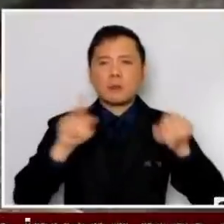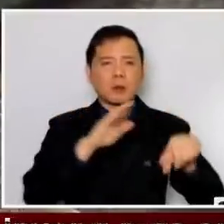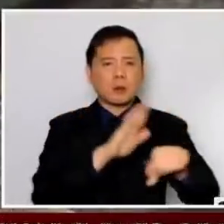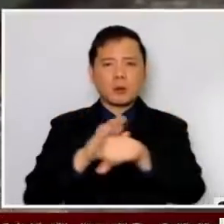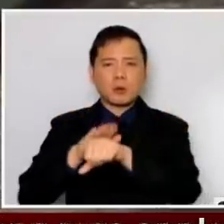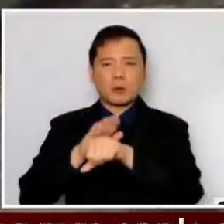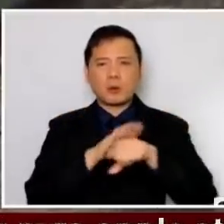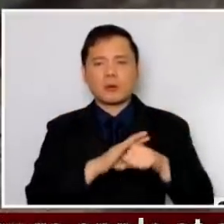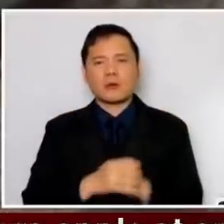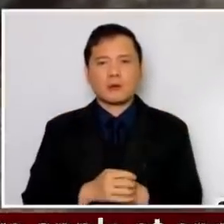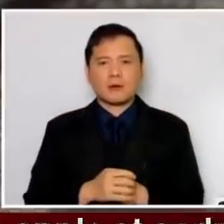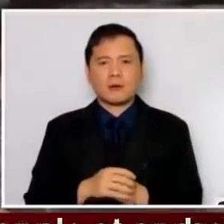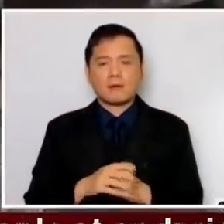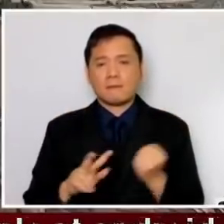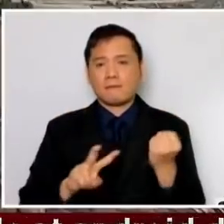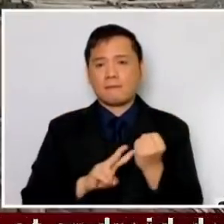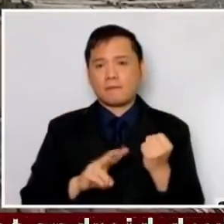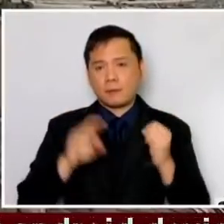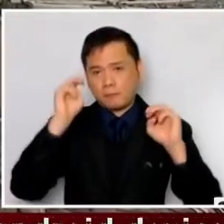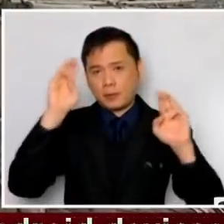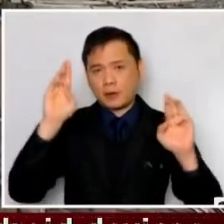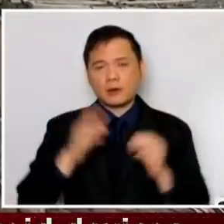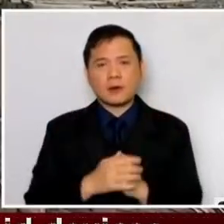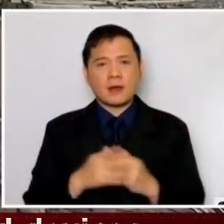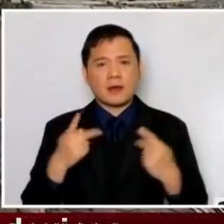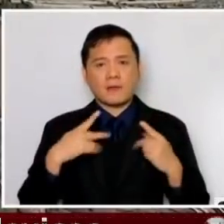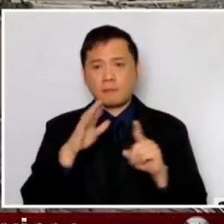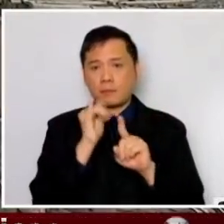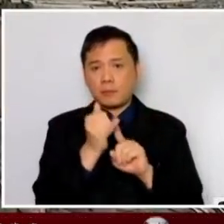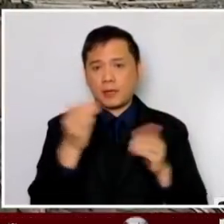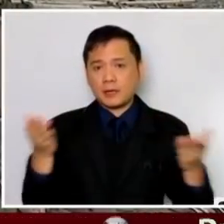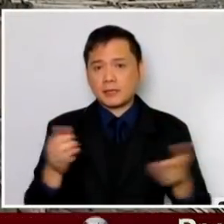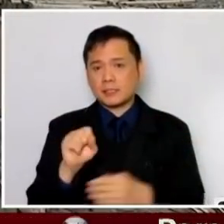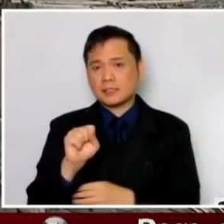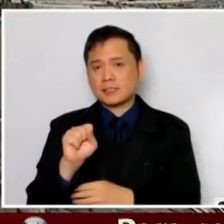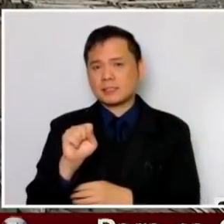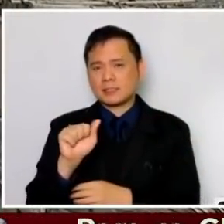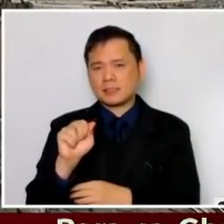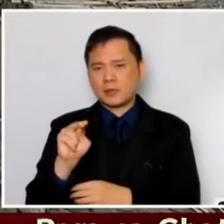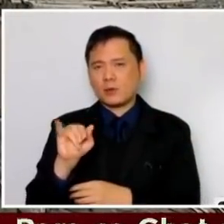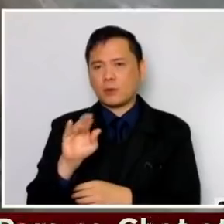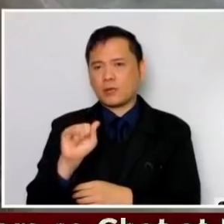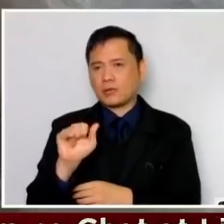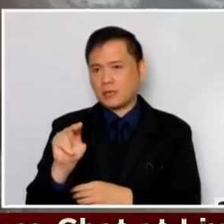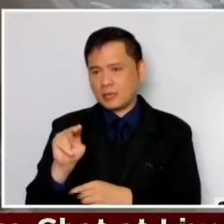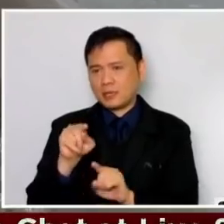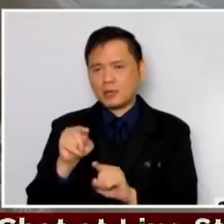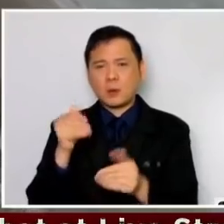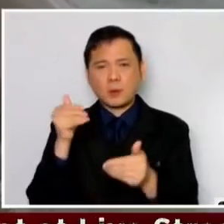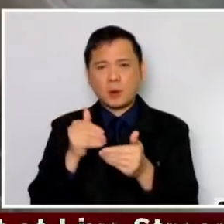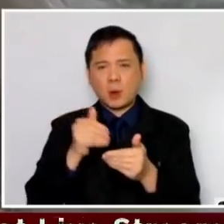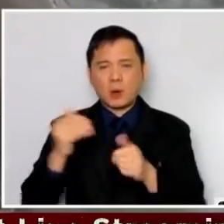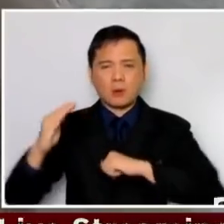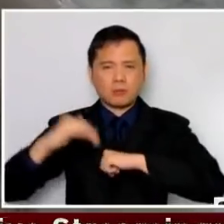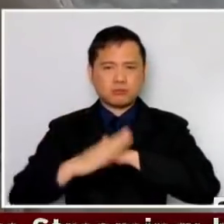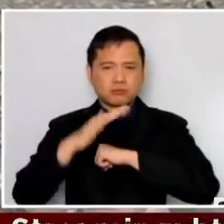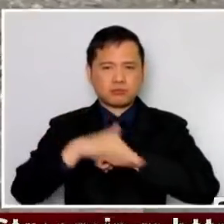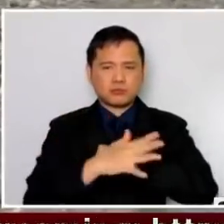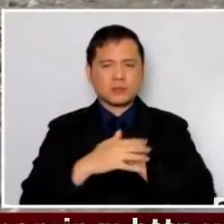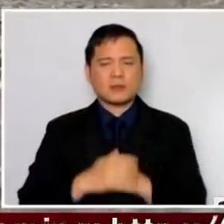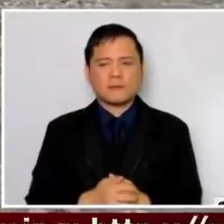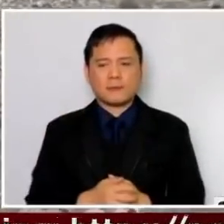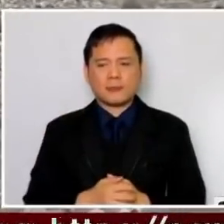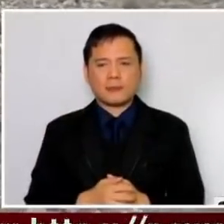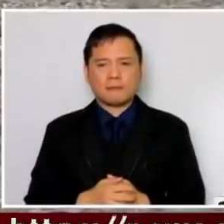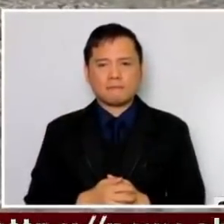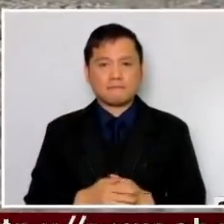Mayor, madami silang ganitong barangay dito sa San Joaquin na nakalusong sa gilid ng dagat. Ito yung barangay Baybay. So,